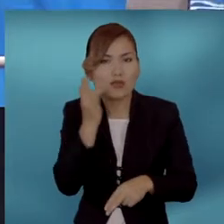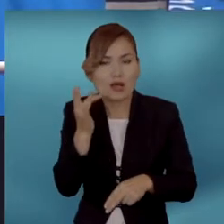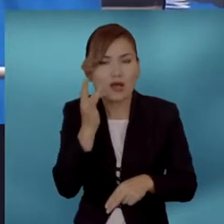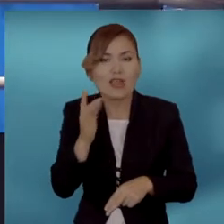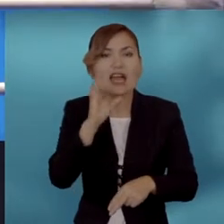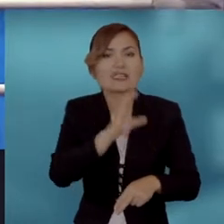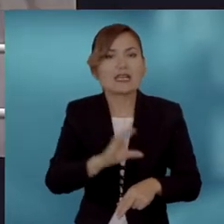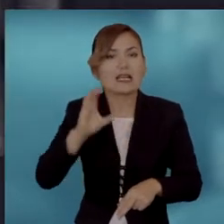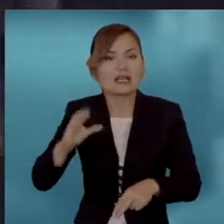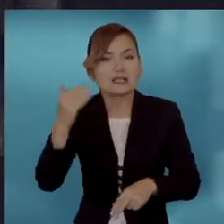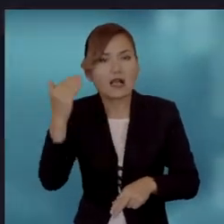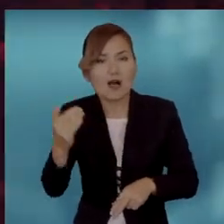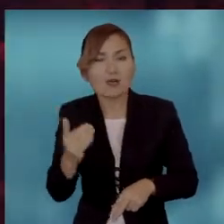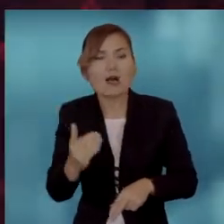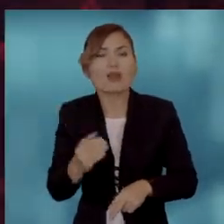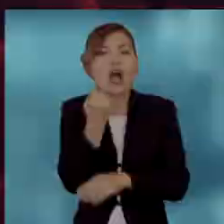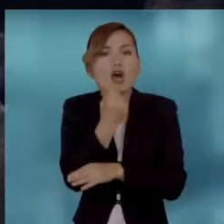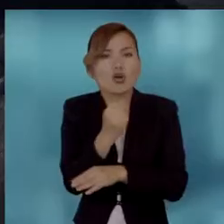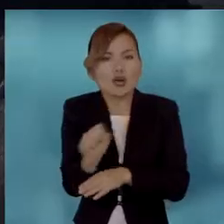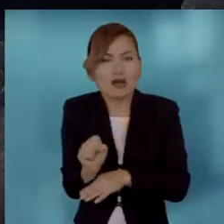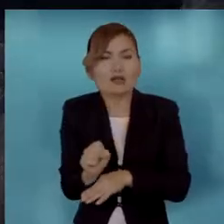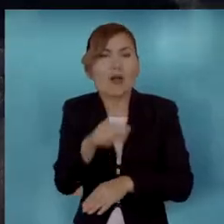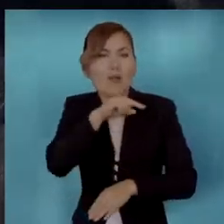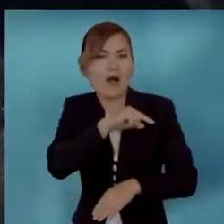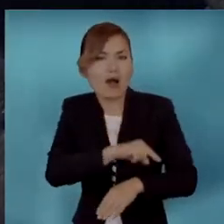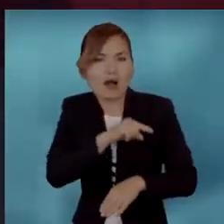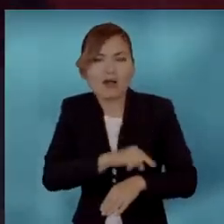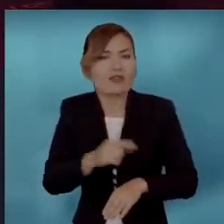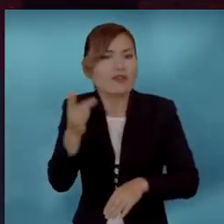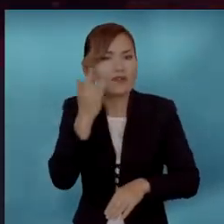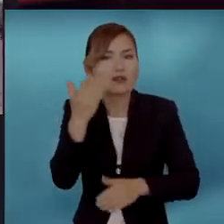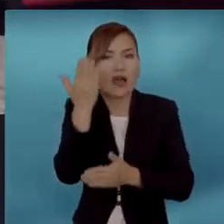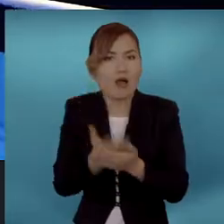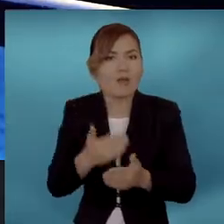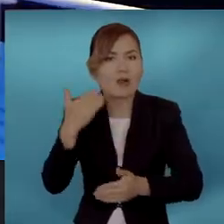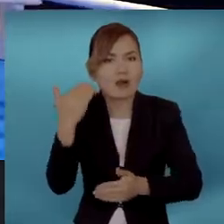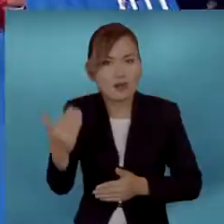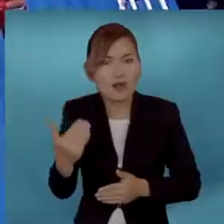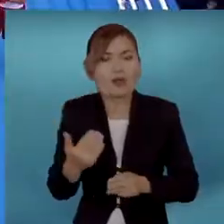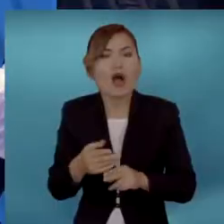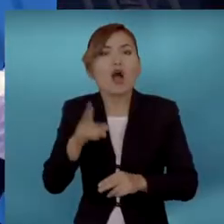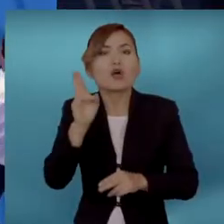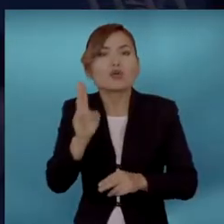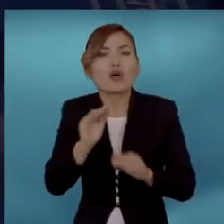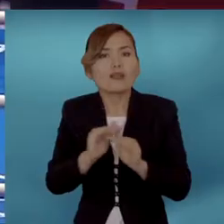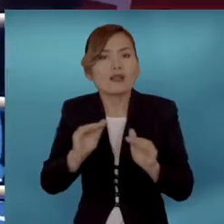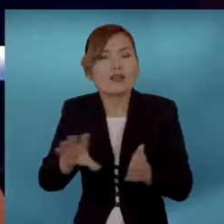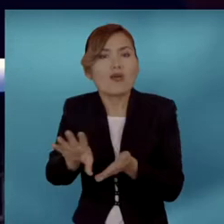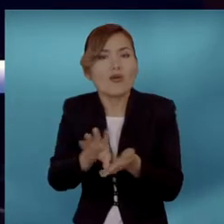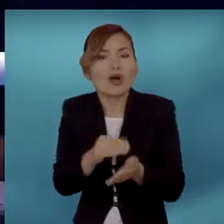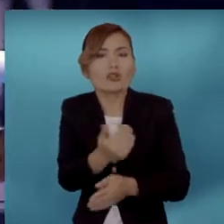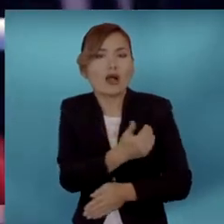Серік Сәпиев чемпион деңгейіндегі адамның өзін қалай ұстау керектігінің нағыз үлгісі. Ол өзіне ұқсағысы